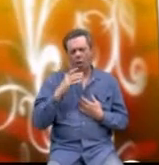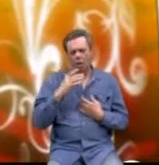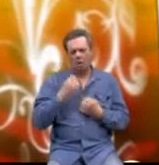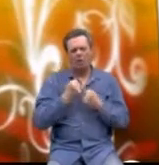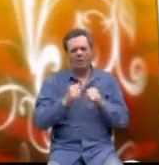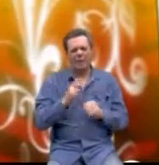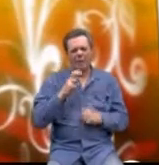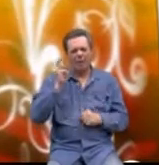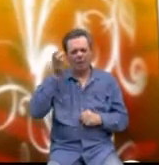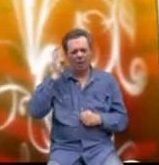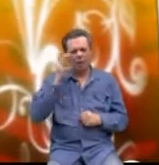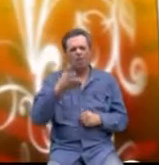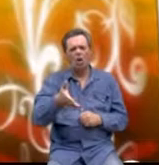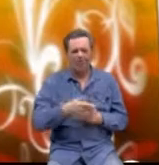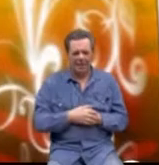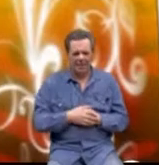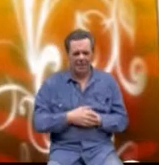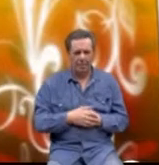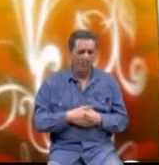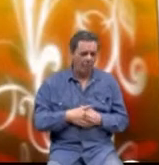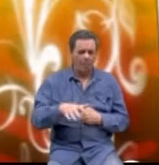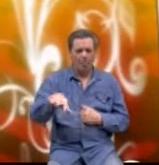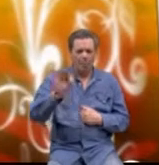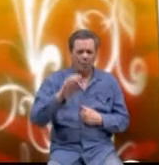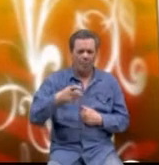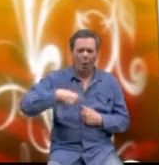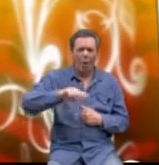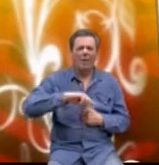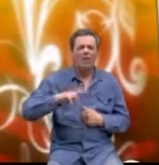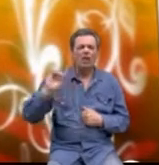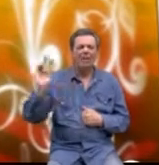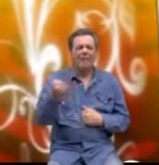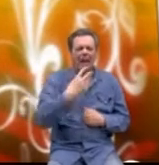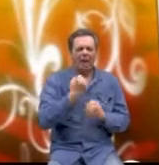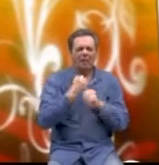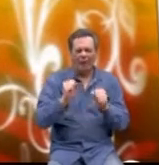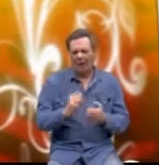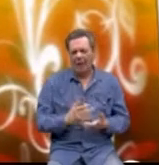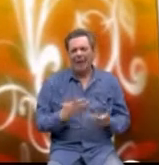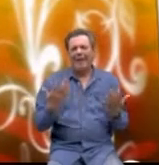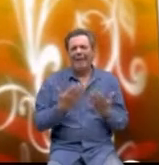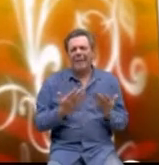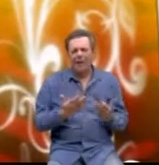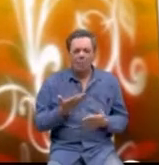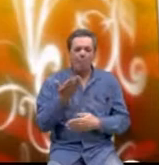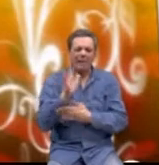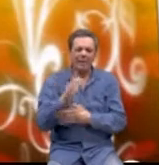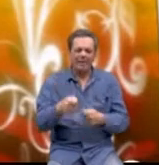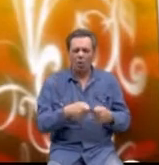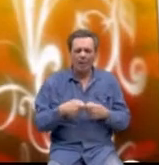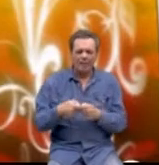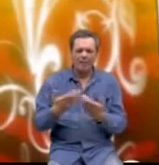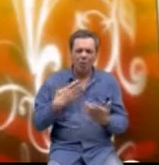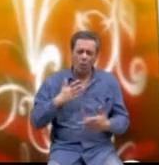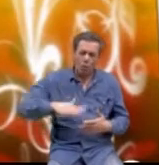Črnomerec. Pa smo tako kao najprometnije mjesto odabrali okretište tramvaja za četvrtak, za početak, gdje ćemo malo predstaviti organizacije koje